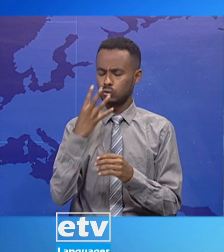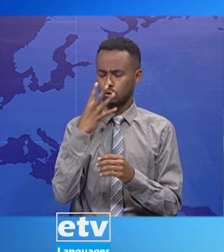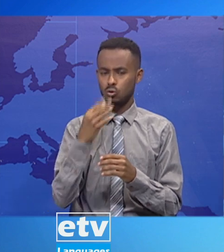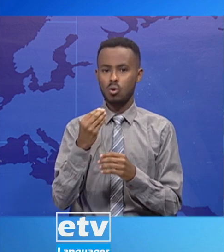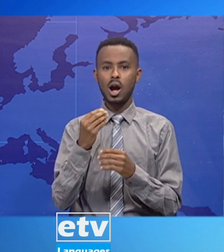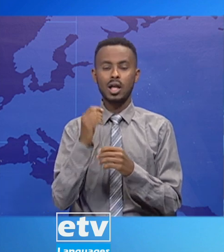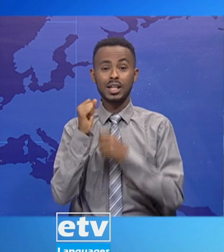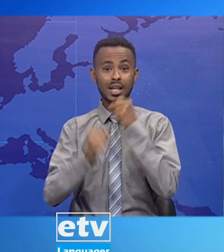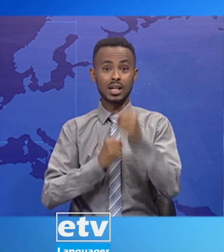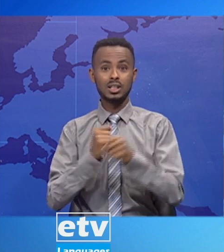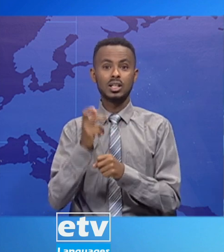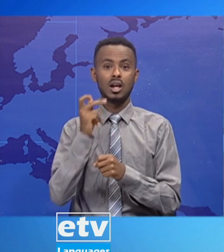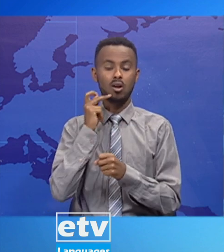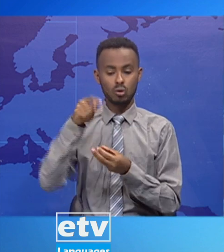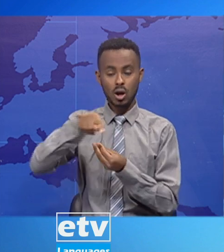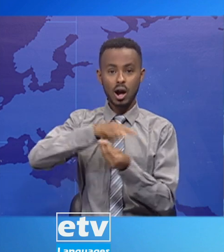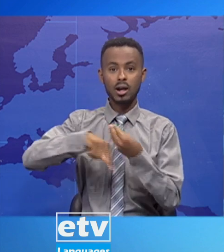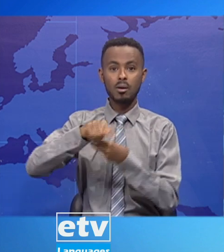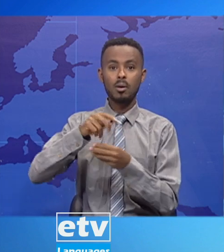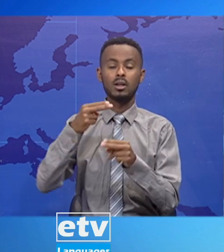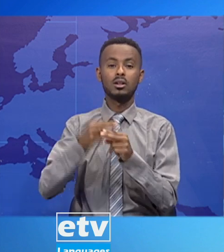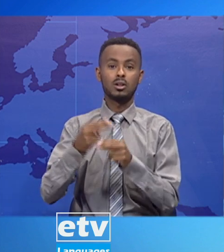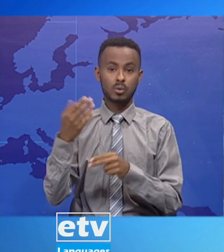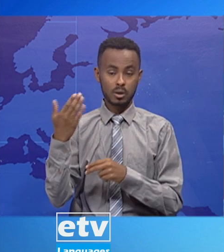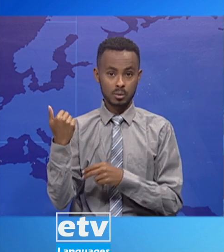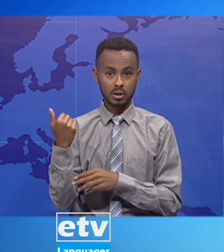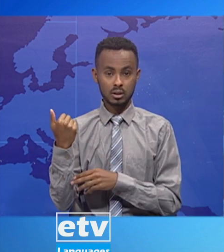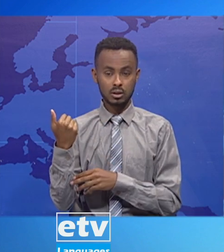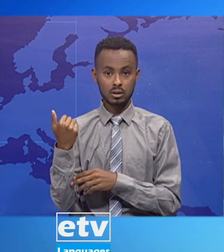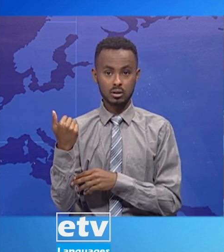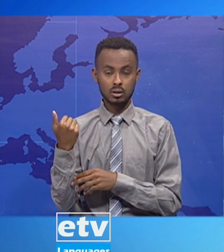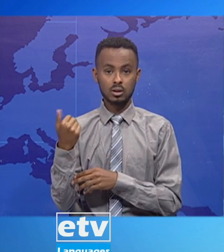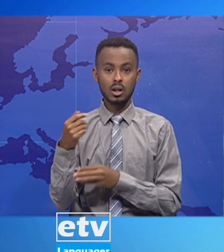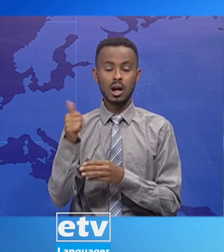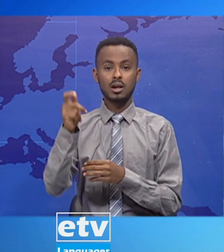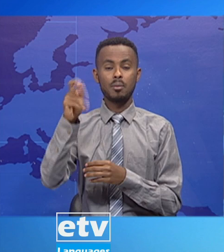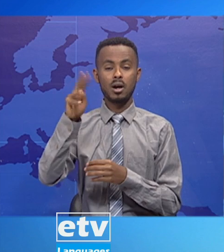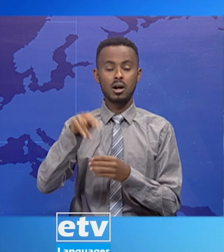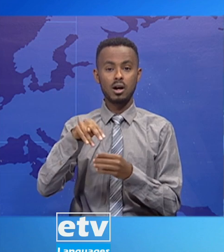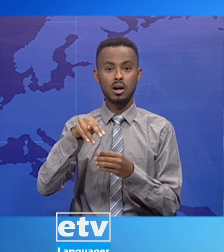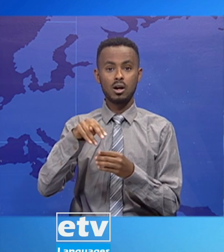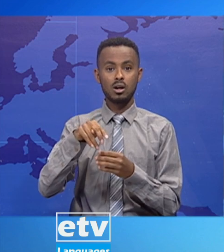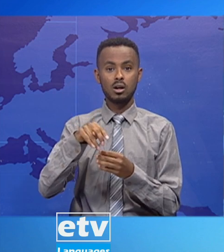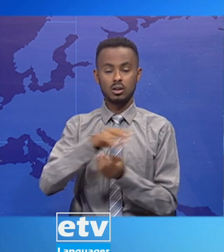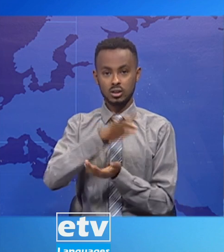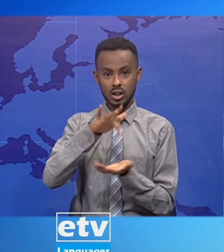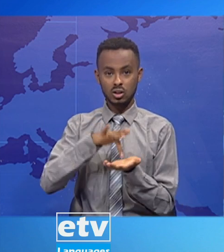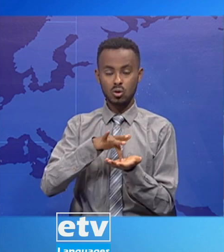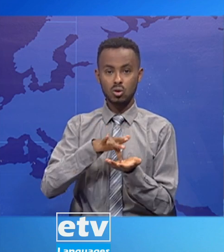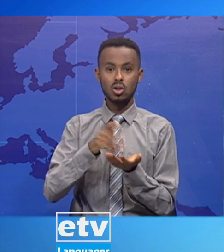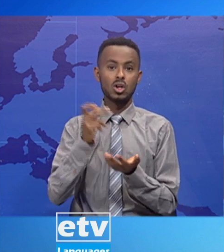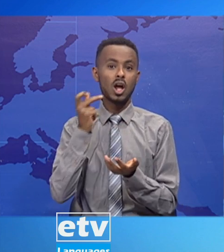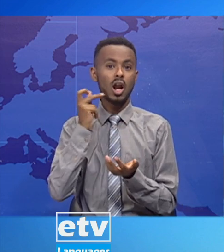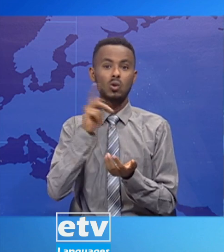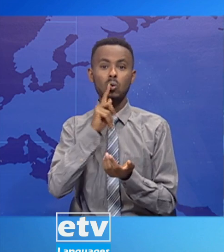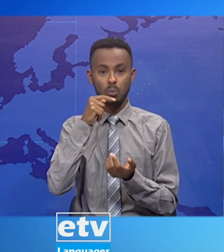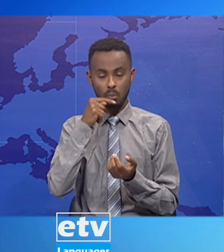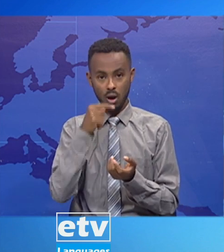ደራርቱ አደባባይ ተሰይሞ ነበረ። ያው አዳማ እምብርቱ ደራርቱ ነው